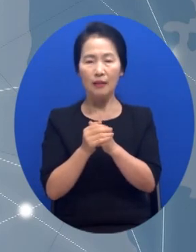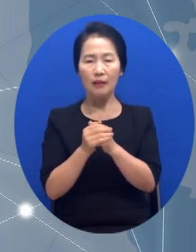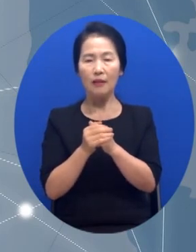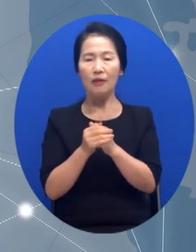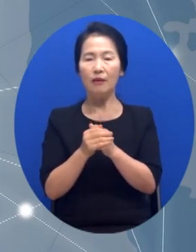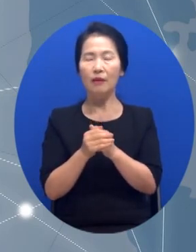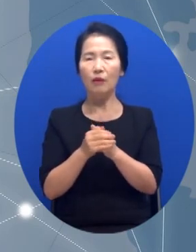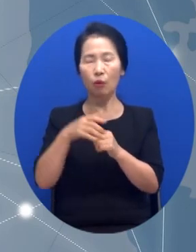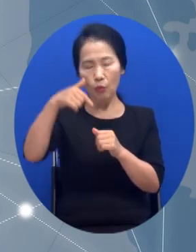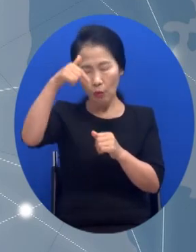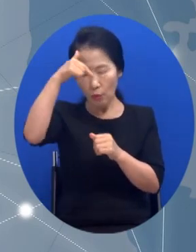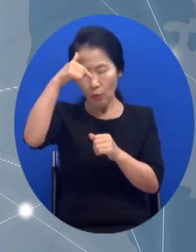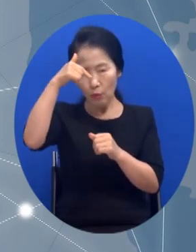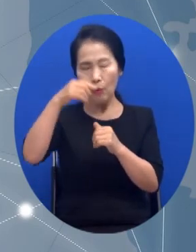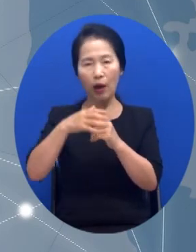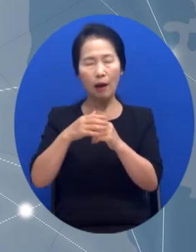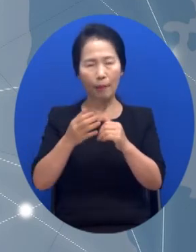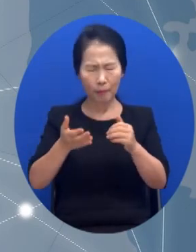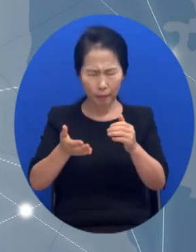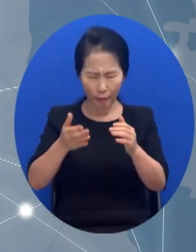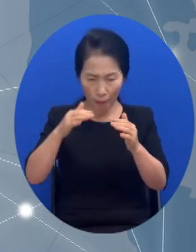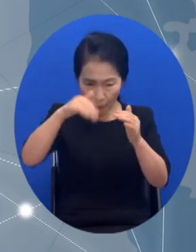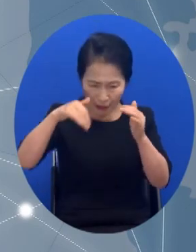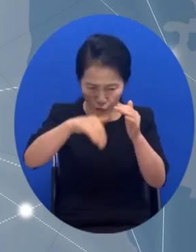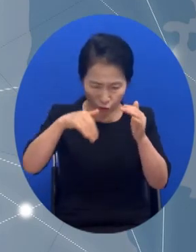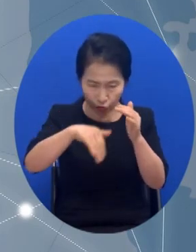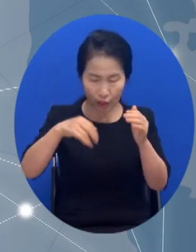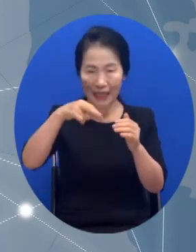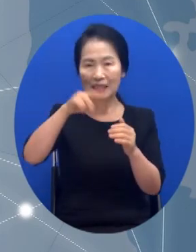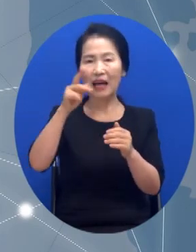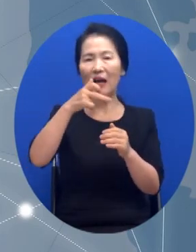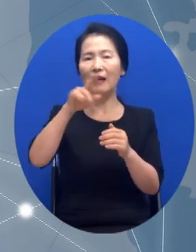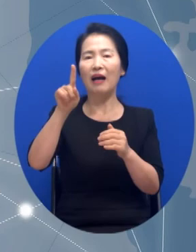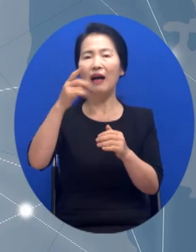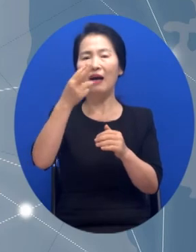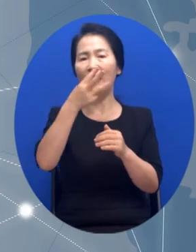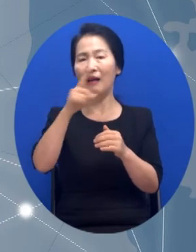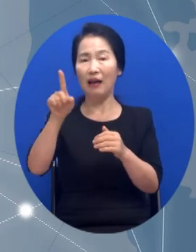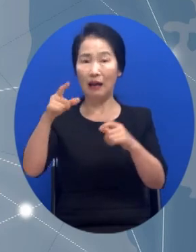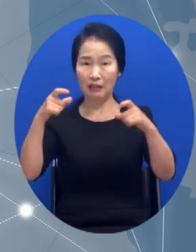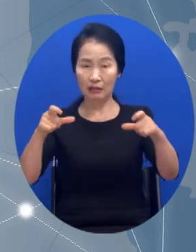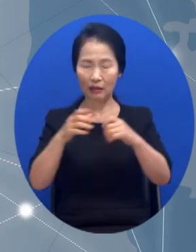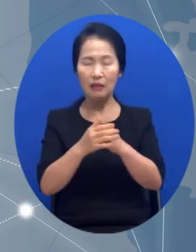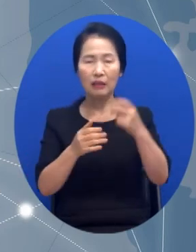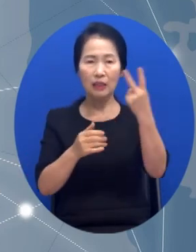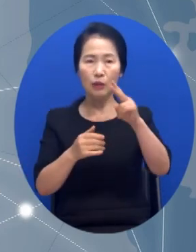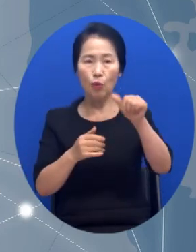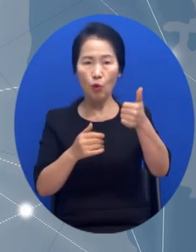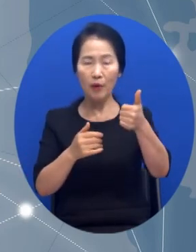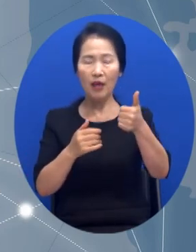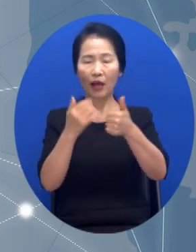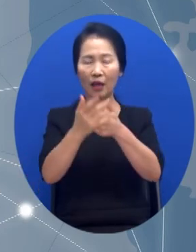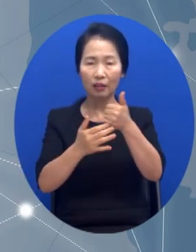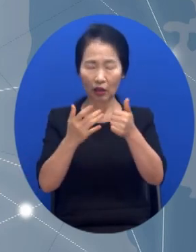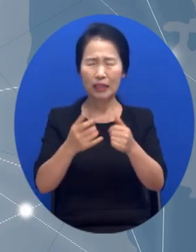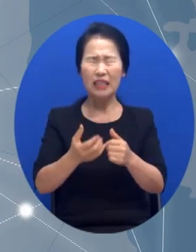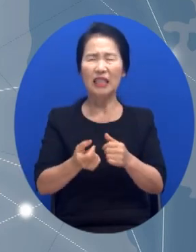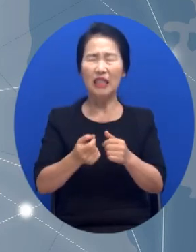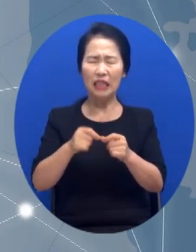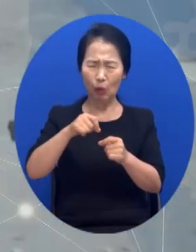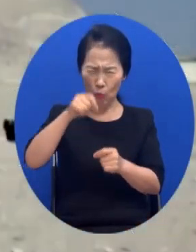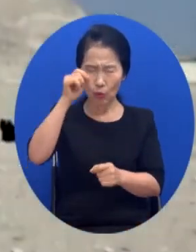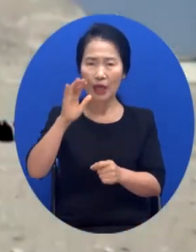이집트 고고학 발굴단이 사카라 유적지에서 2,500년 이상 매장된 것으로 보이는 목관